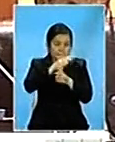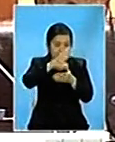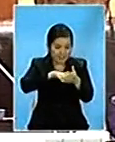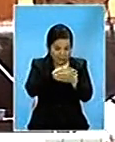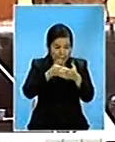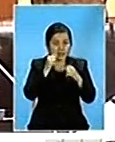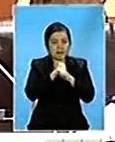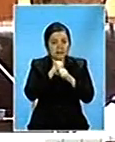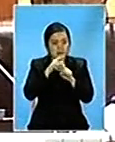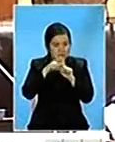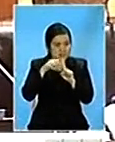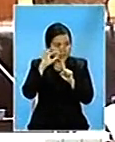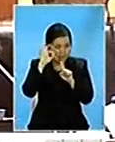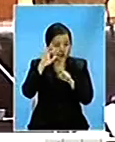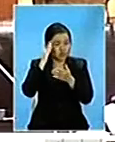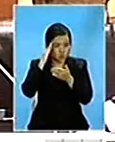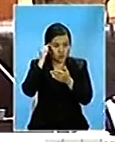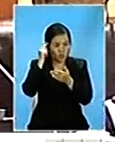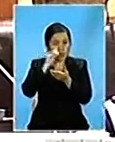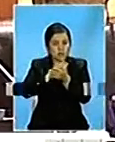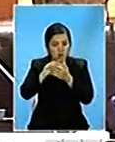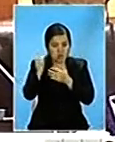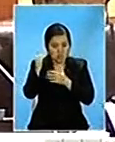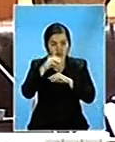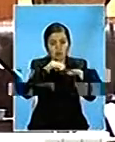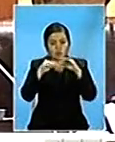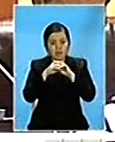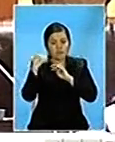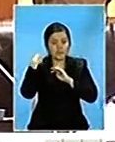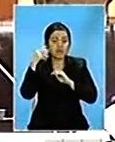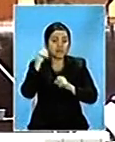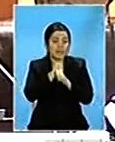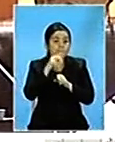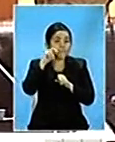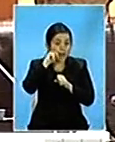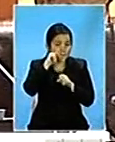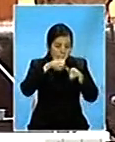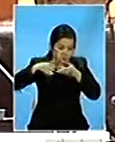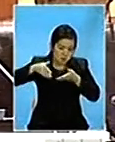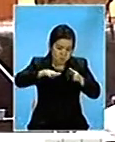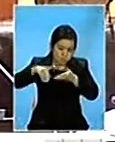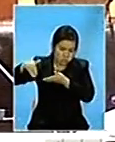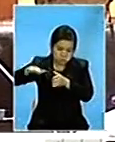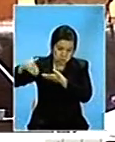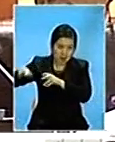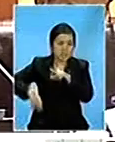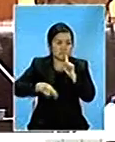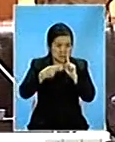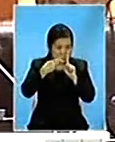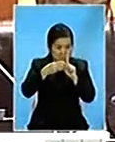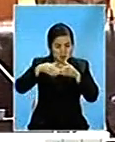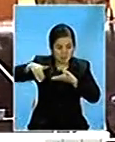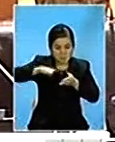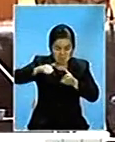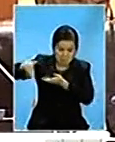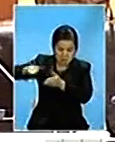อีก4โครงการด้วยกันนะครับมีพื้นที่ชลประทานทั้งหมดประมาณ 11,000 แห่งนะครับก็เป็นโครงการขน